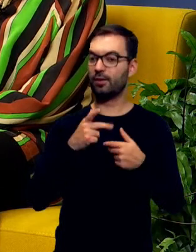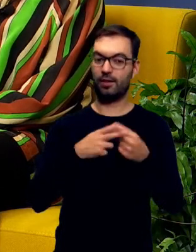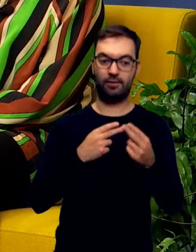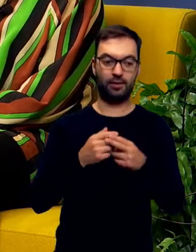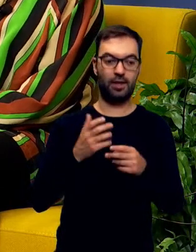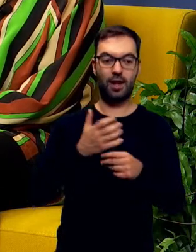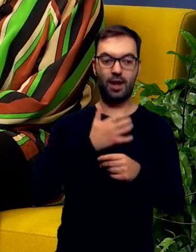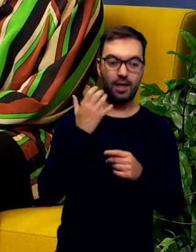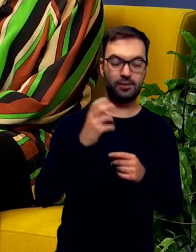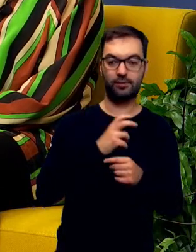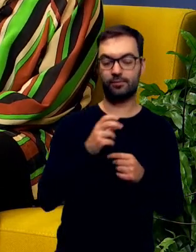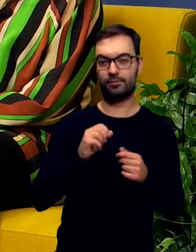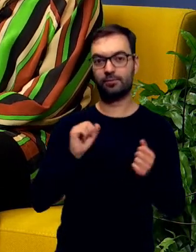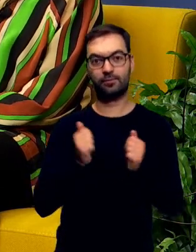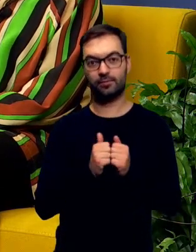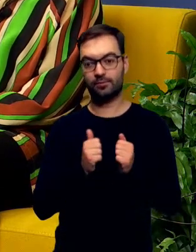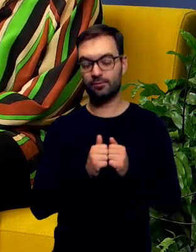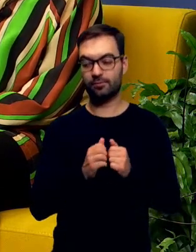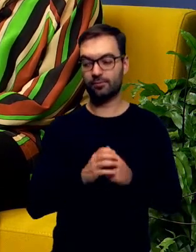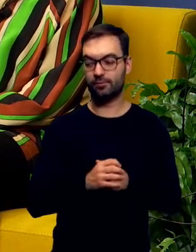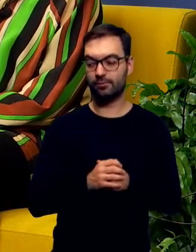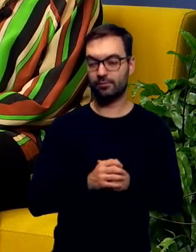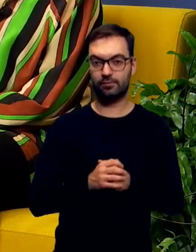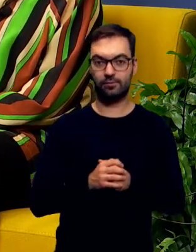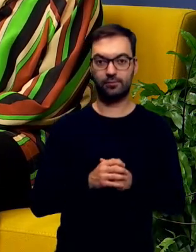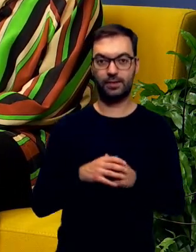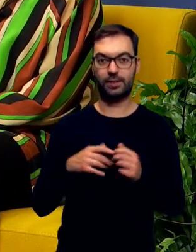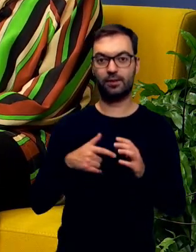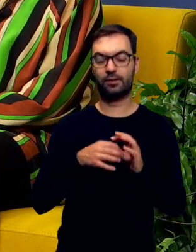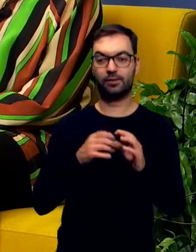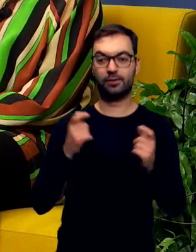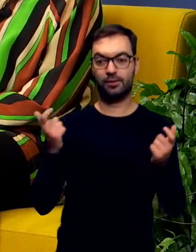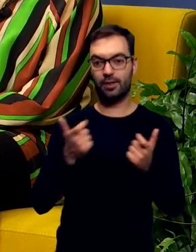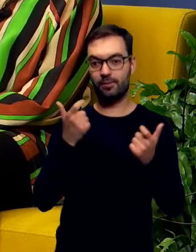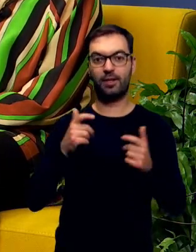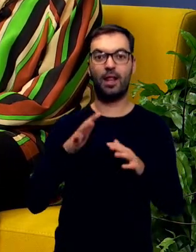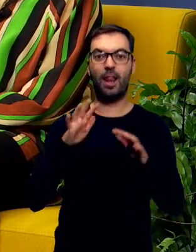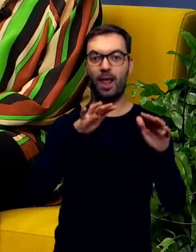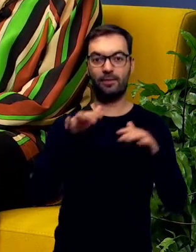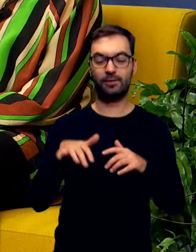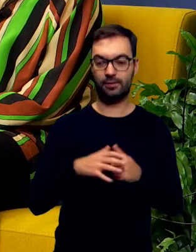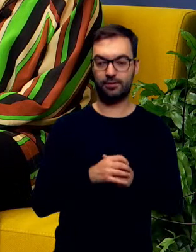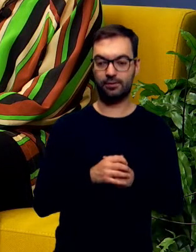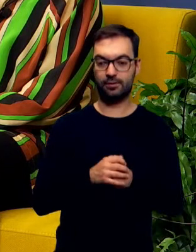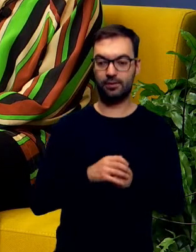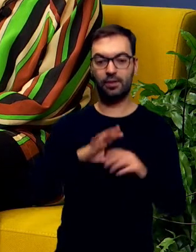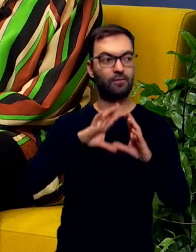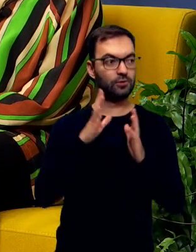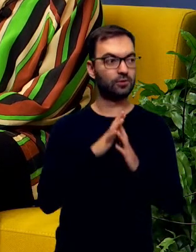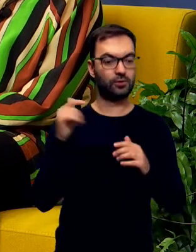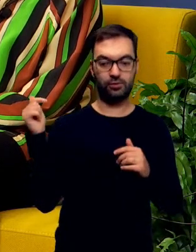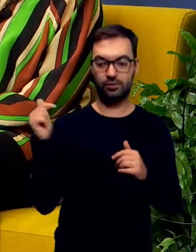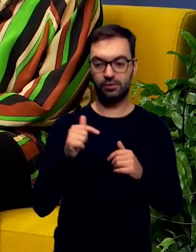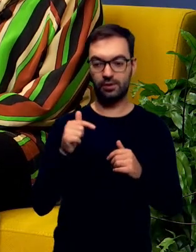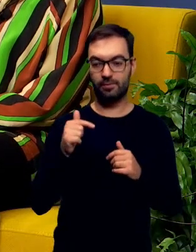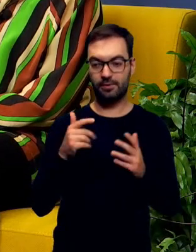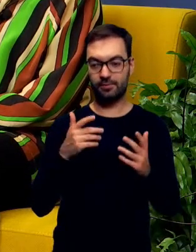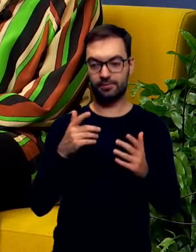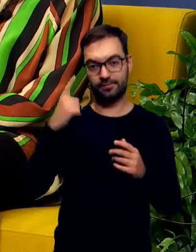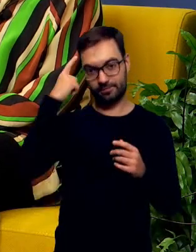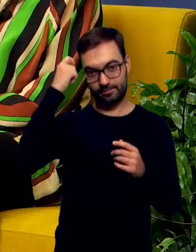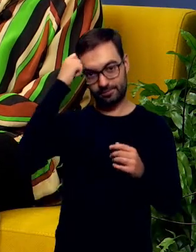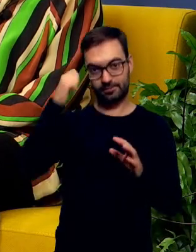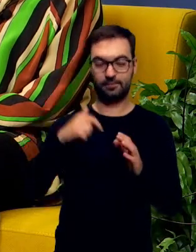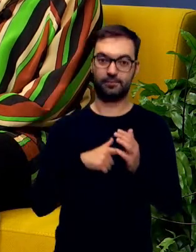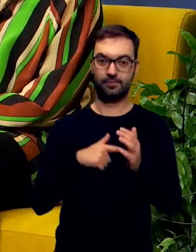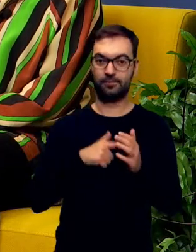czy to jest letnia, czy to jest zimowa, związana z niebezpieczeństwem lawin, należy prawda,